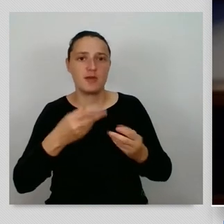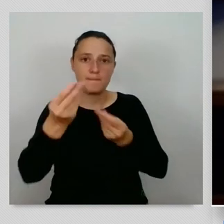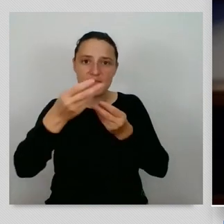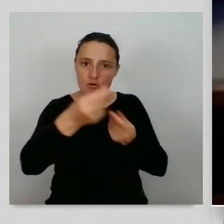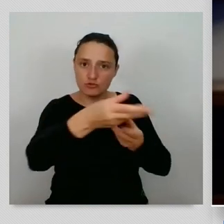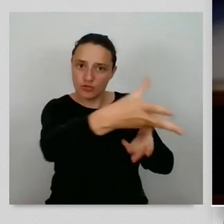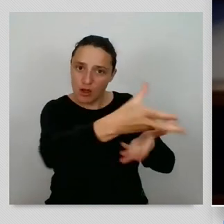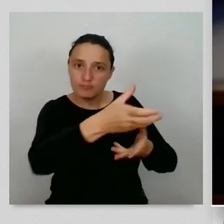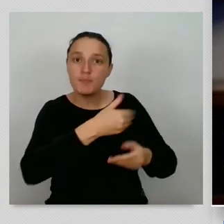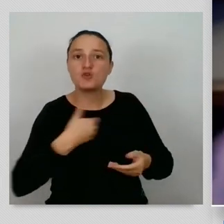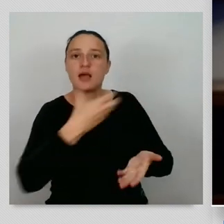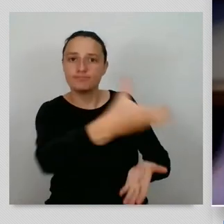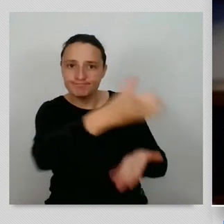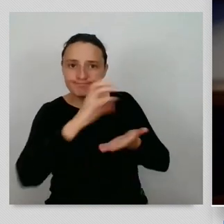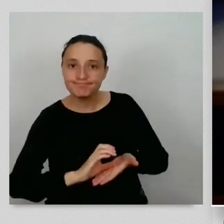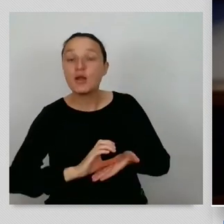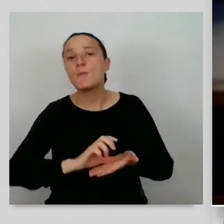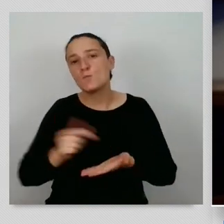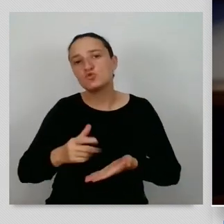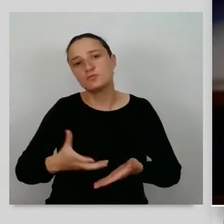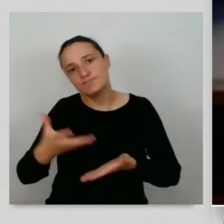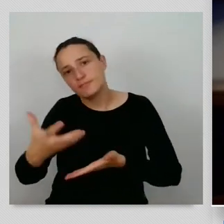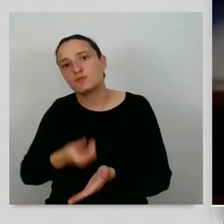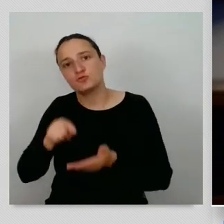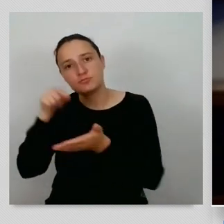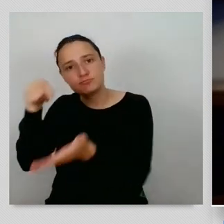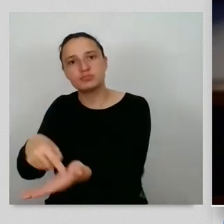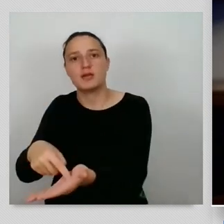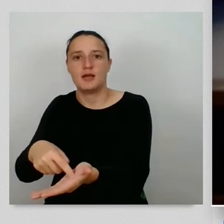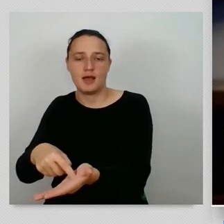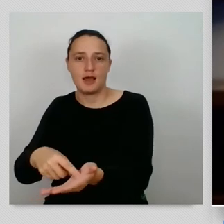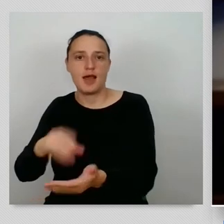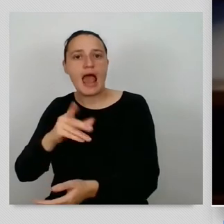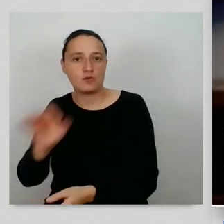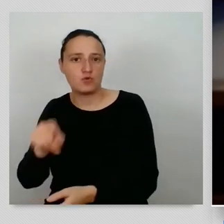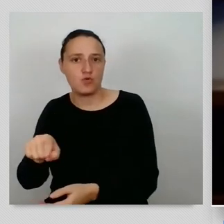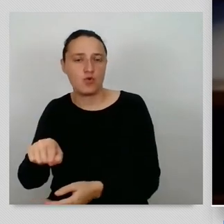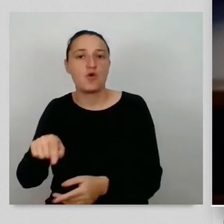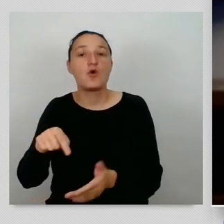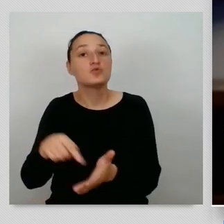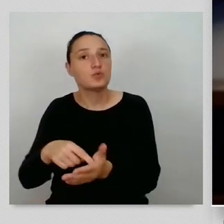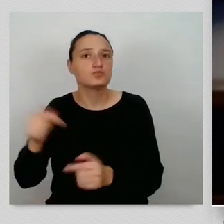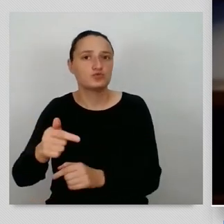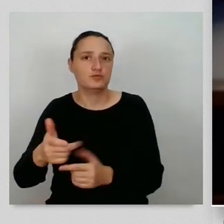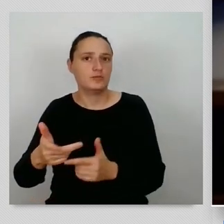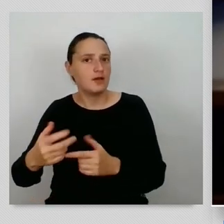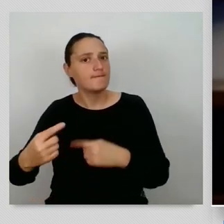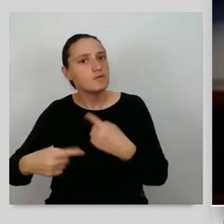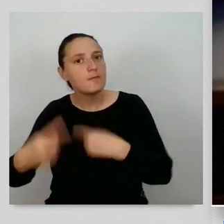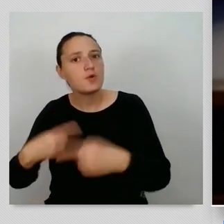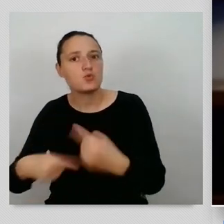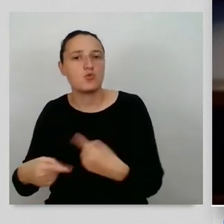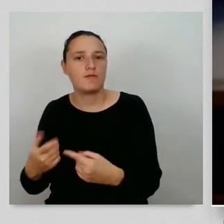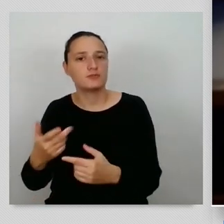żebyśmy jakby z tego, co nazwijmy to jest szkodliwe, jednocześnie produkowali coś, co